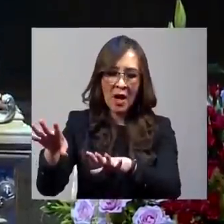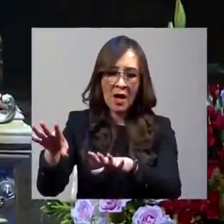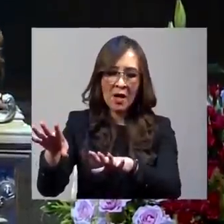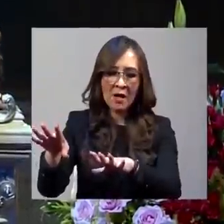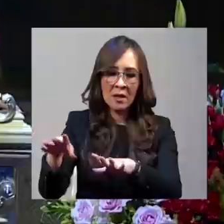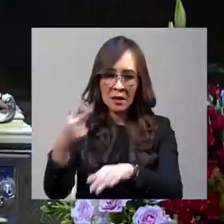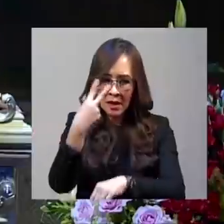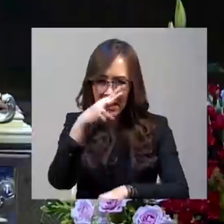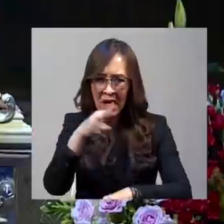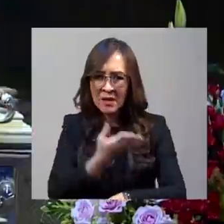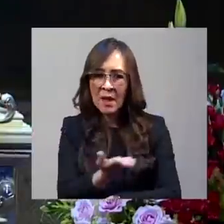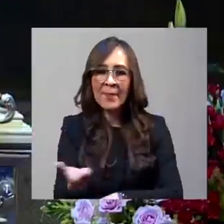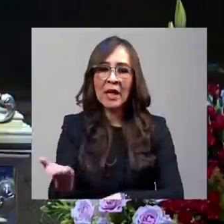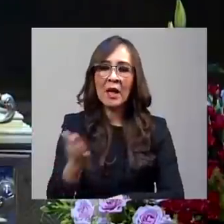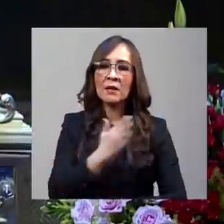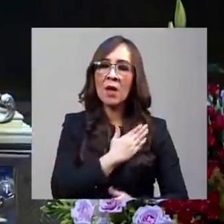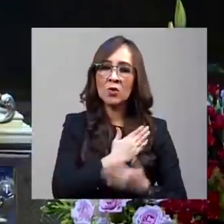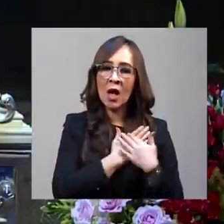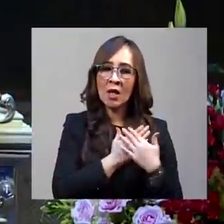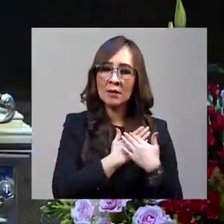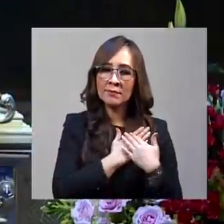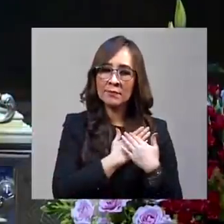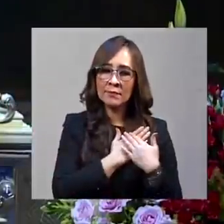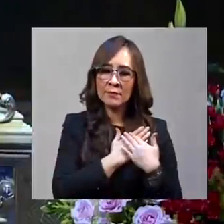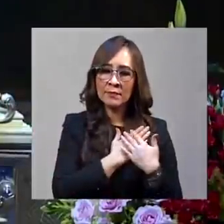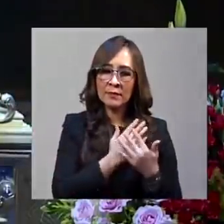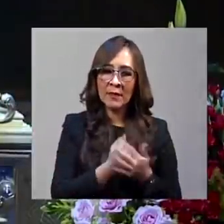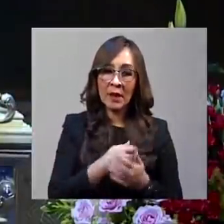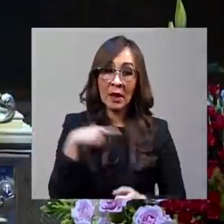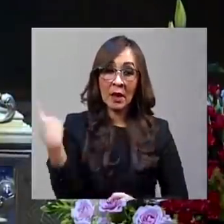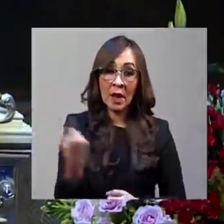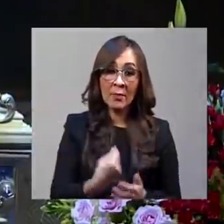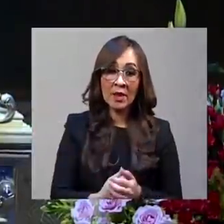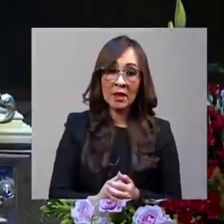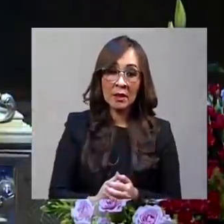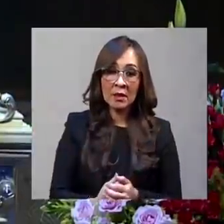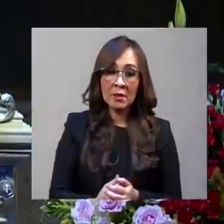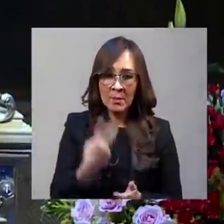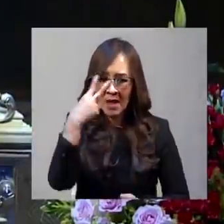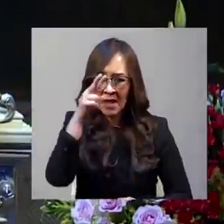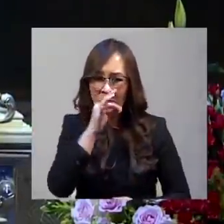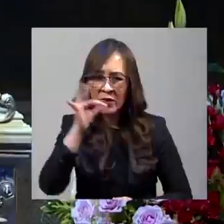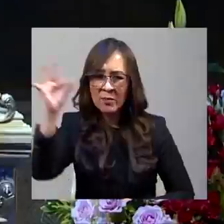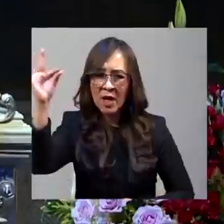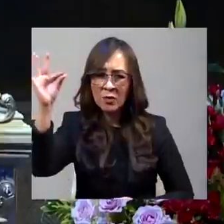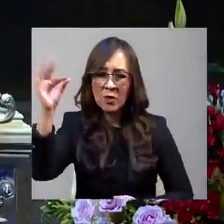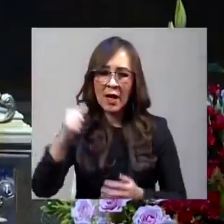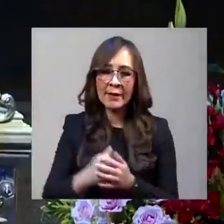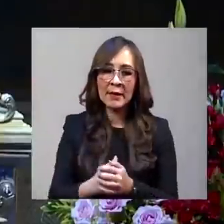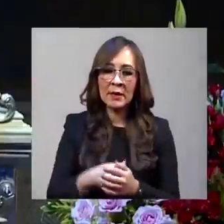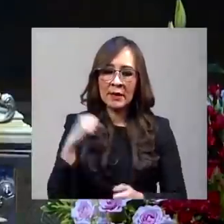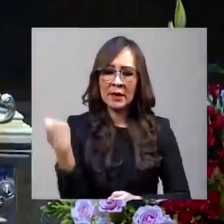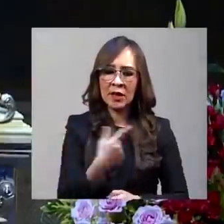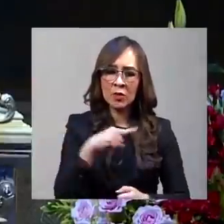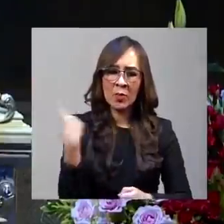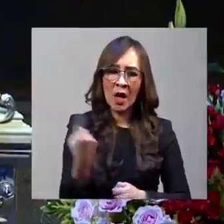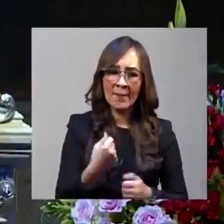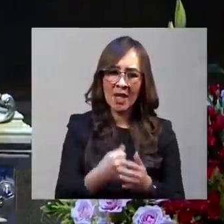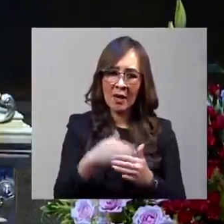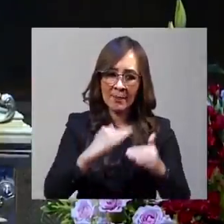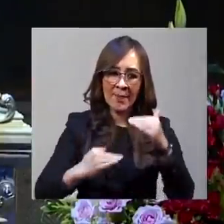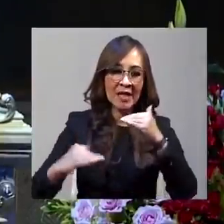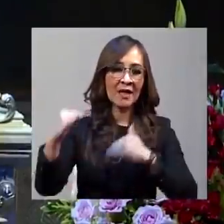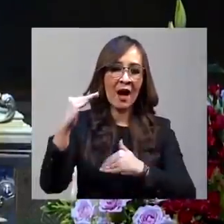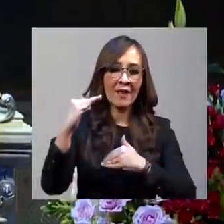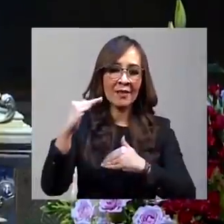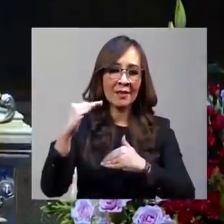kanan ini di dada. Karena kami pegang firman Tuhan, hidup kami akan meningkat. Hidup kami akan mengalami kemajuan. Hidup kami akan mengalami